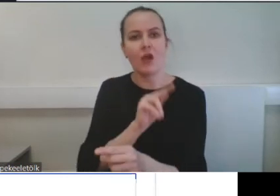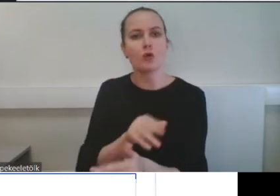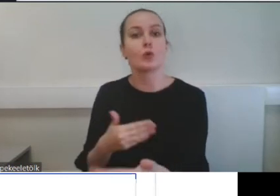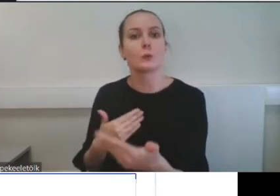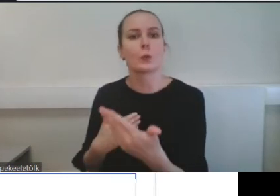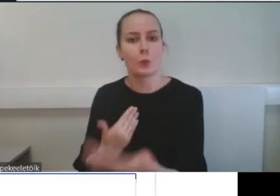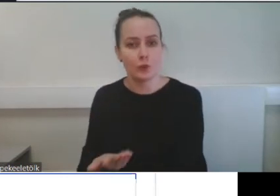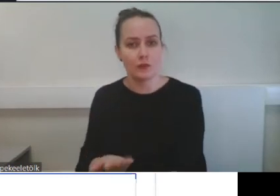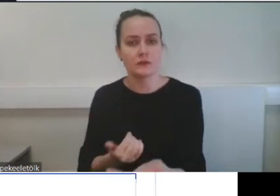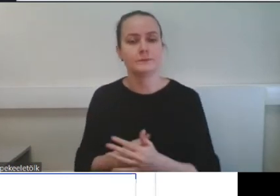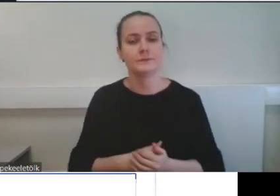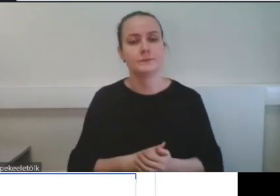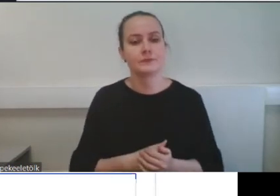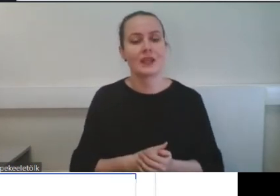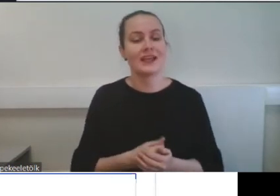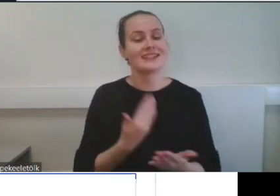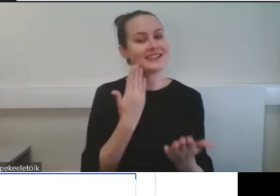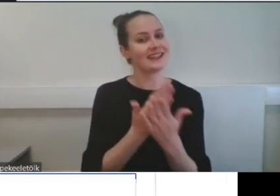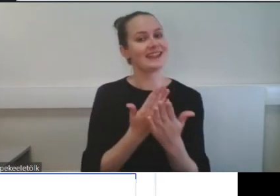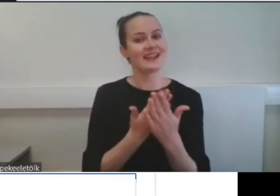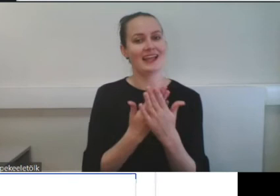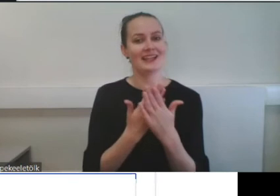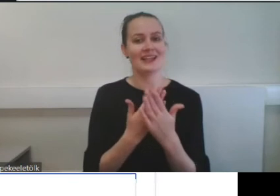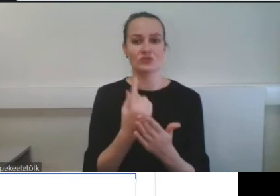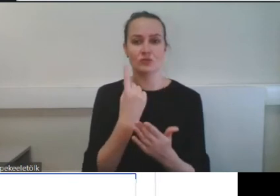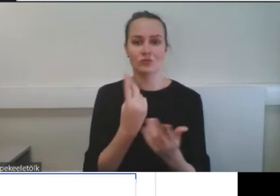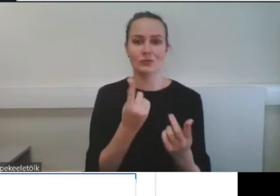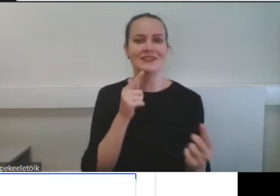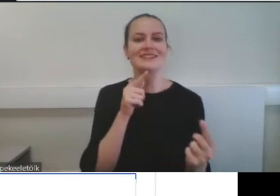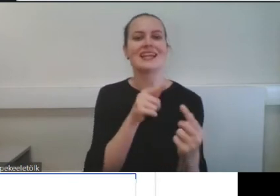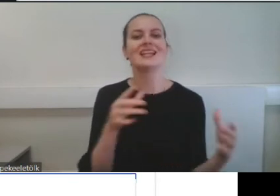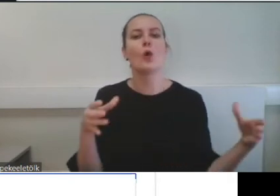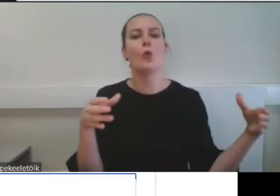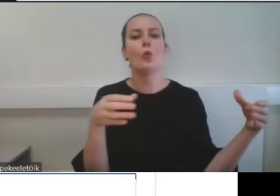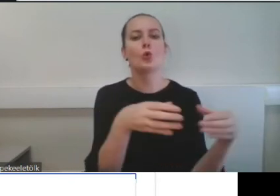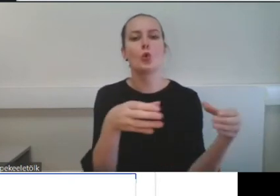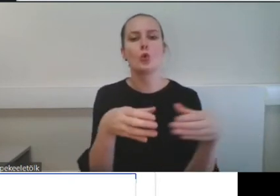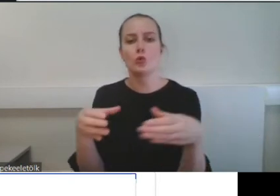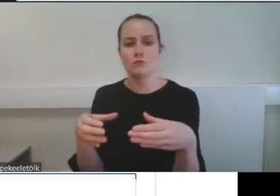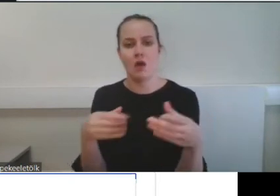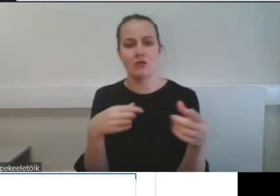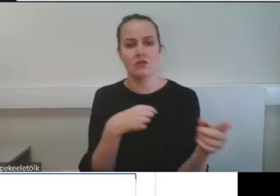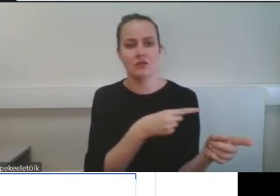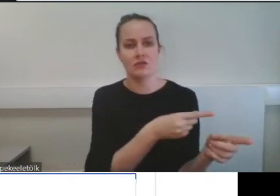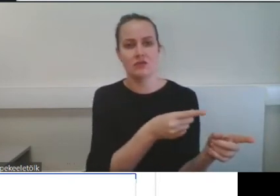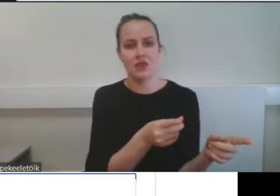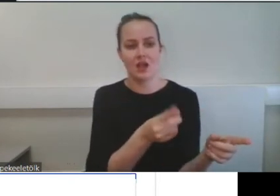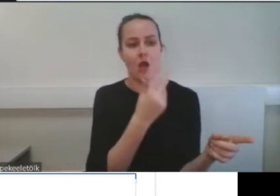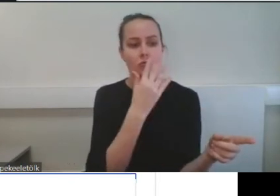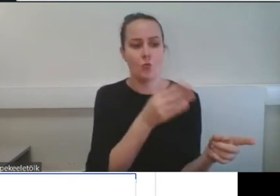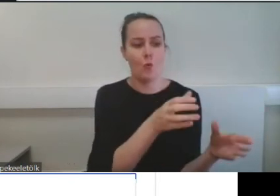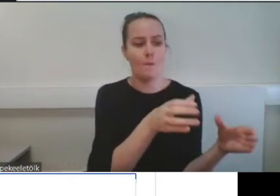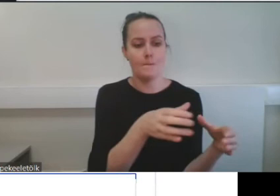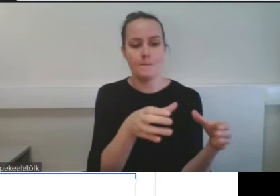üllatavalt varajastes vanusgruppides. Et siin me näeme, et mälu ja keskendumise probleemid tegelikult arvestades ka